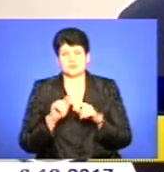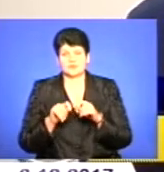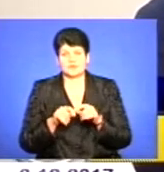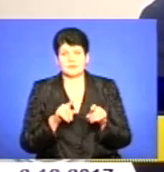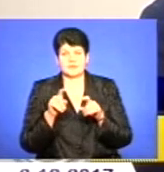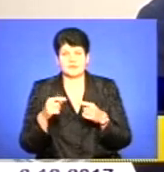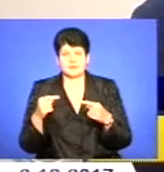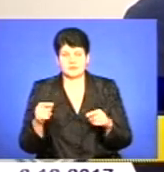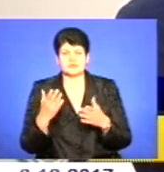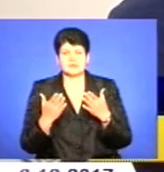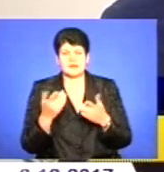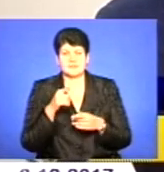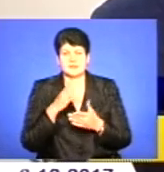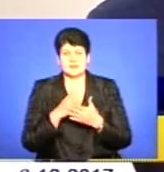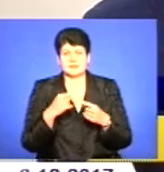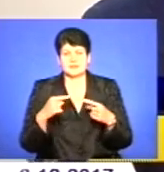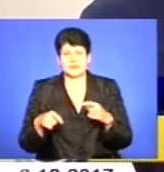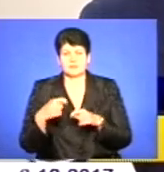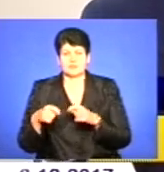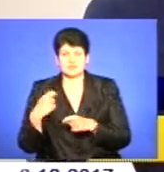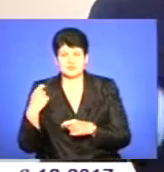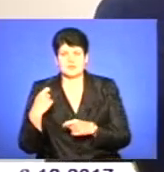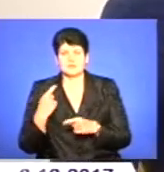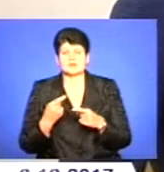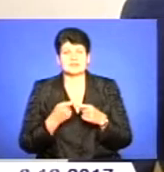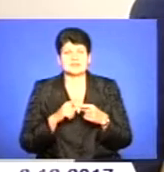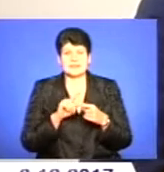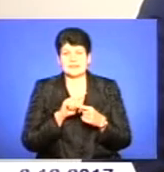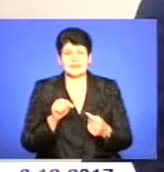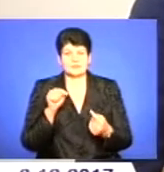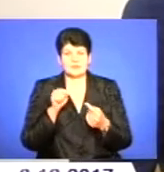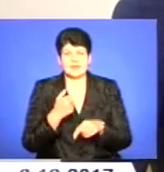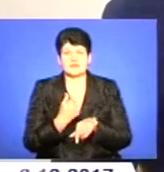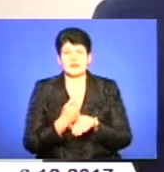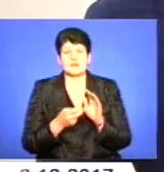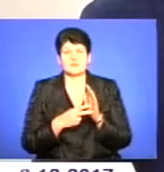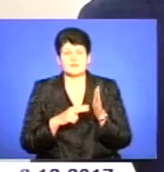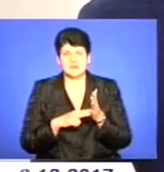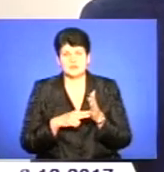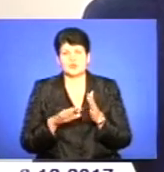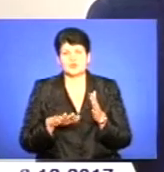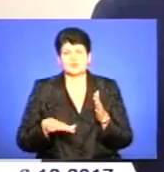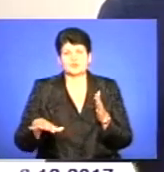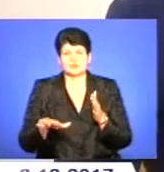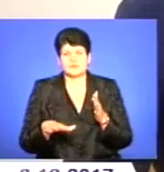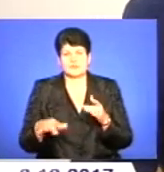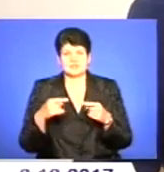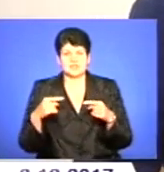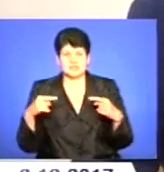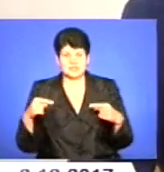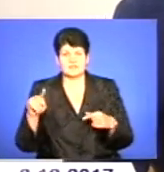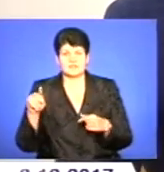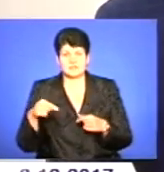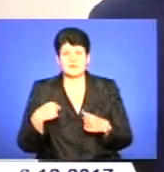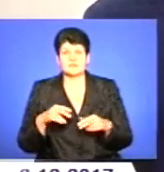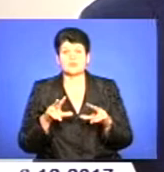будь-які порушення, які ви зараз озвучили, що це не відповідає чиєму генеральному плану, чиєму зонуванню, чи будь-яким іншим архітектурно-будівельним вимогам, я